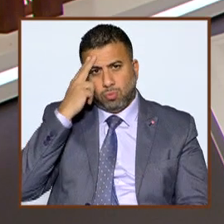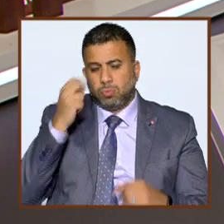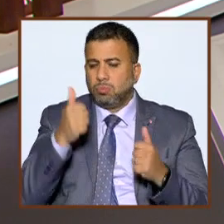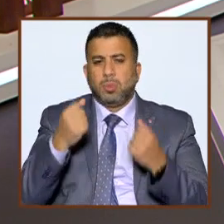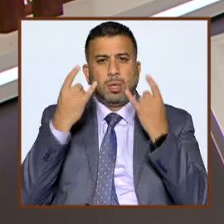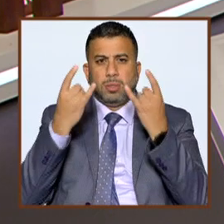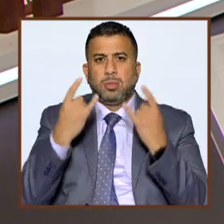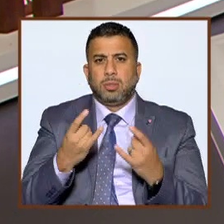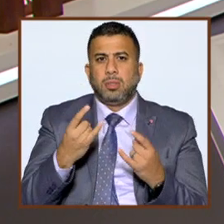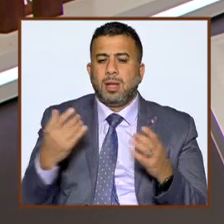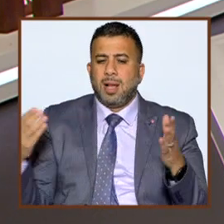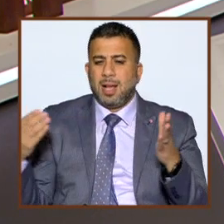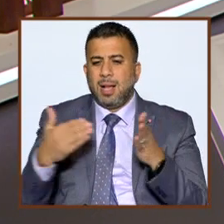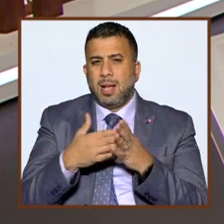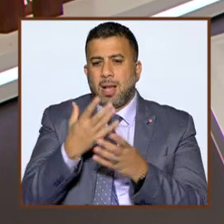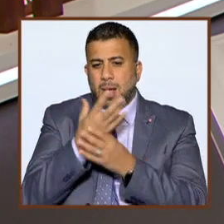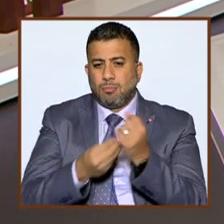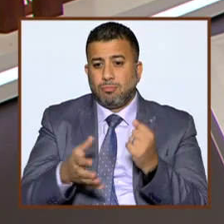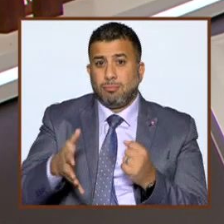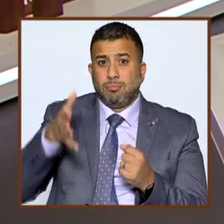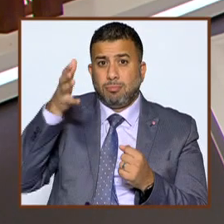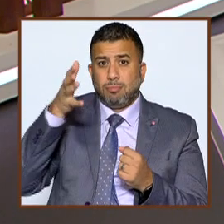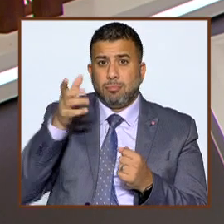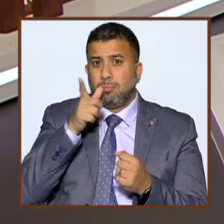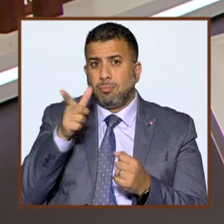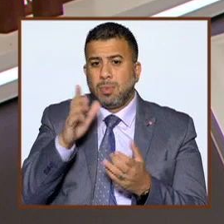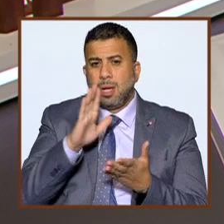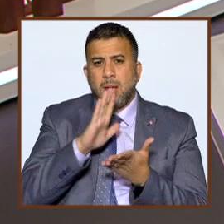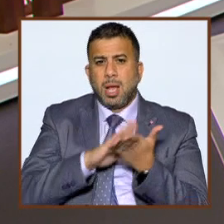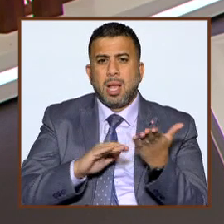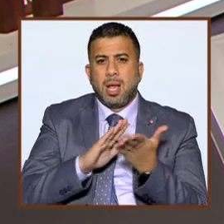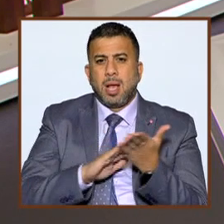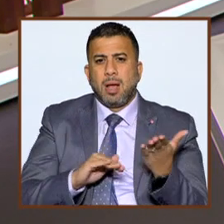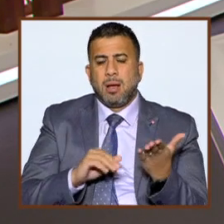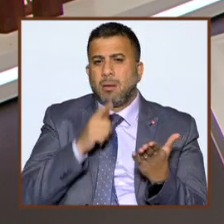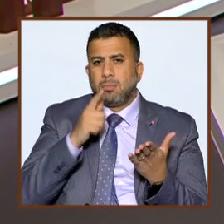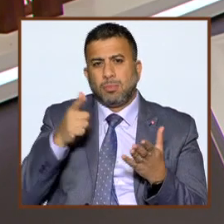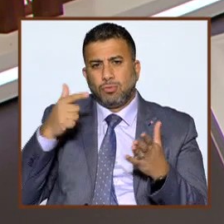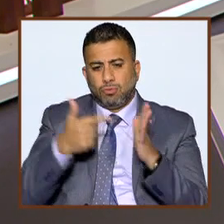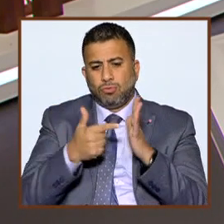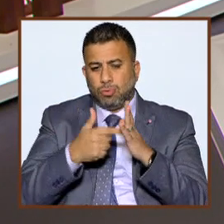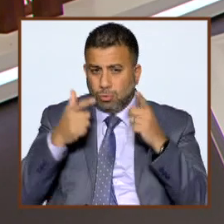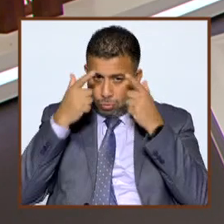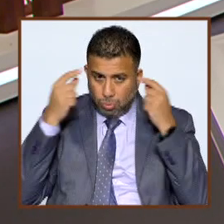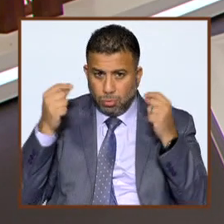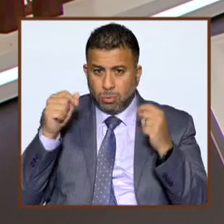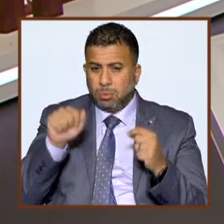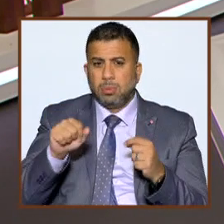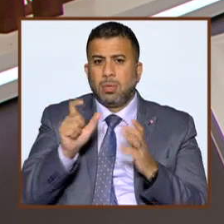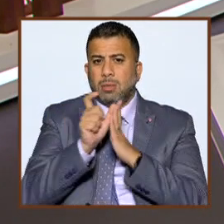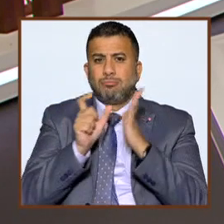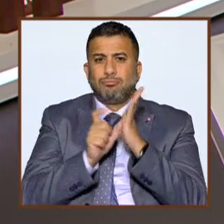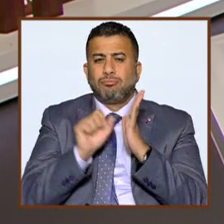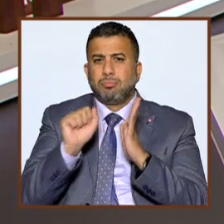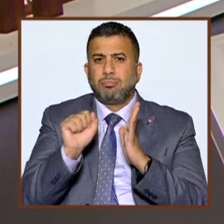تمام. بالفترة الأخيرة ولدي الكبير لما صار ما عنده إقامة ولأنه تخرج من الجامعة فطبعا حسب نظام البلد أنه يطلع